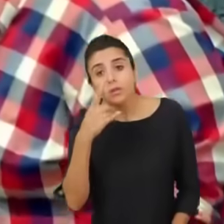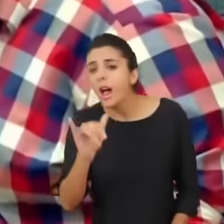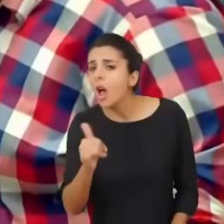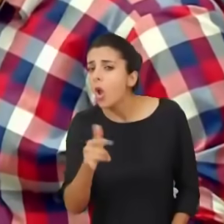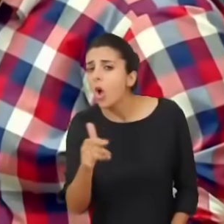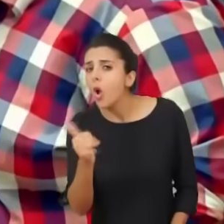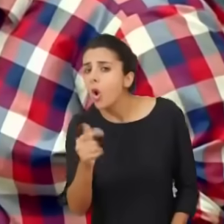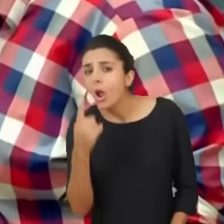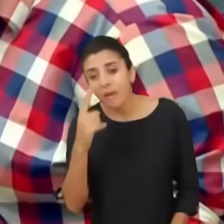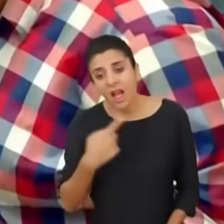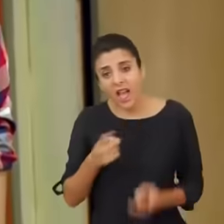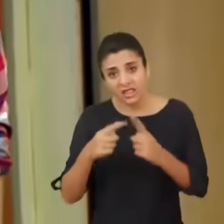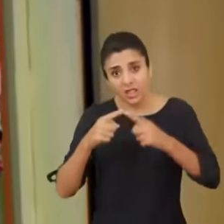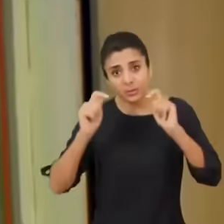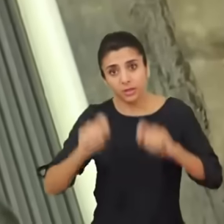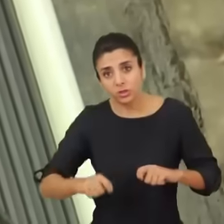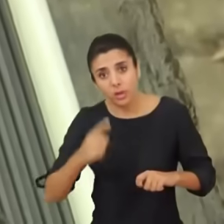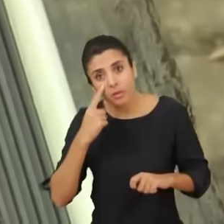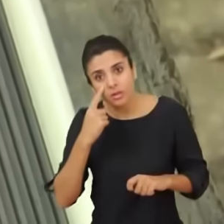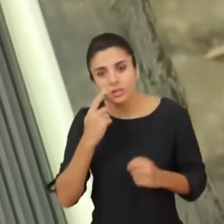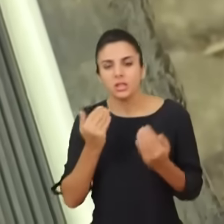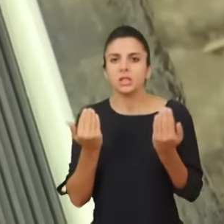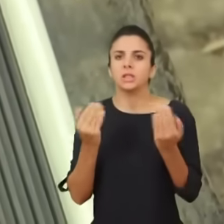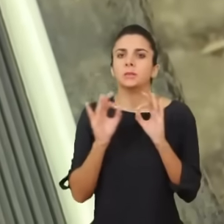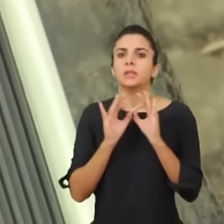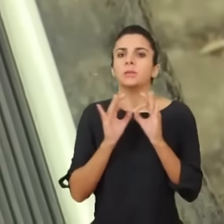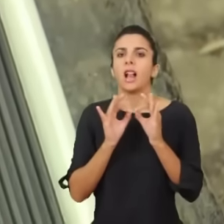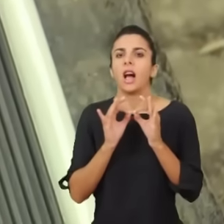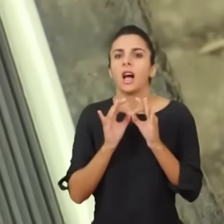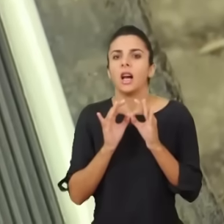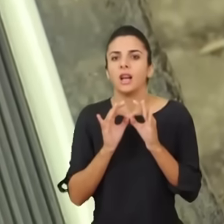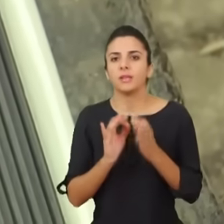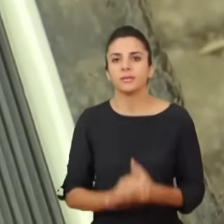kilosun, ona göre de hesap yapacağım. Bismillah.